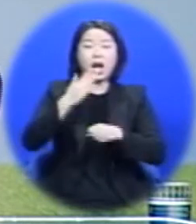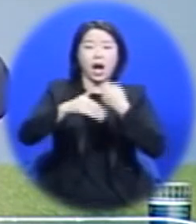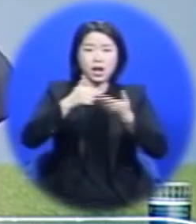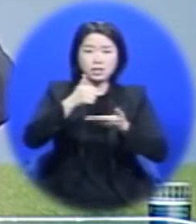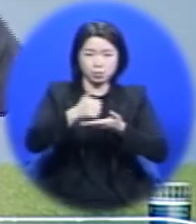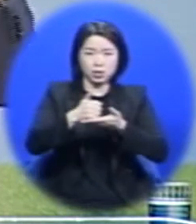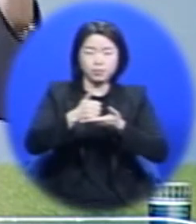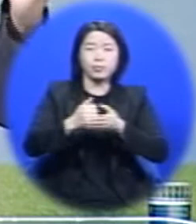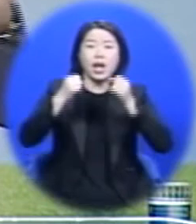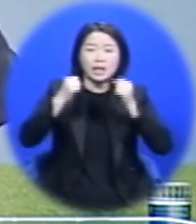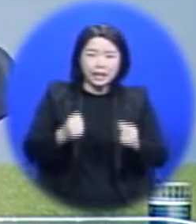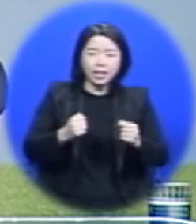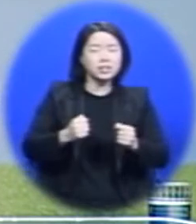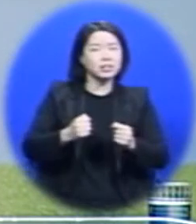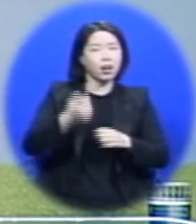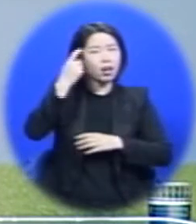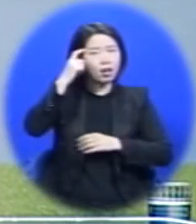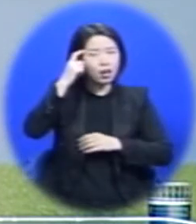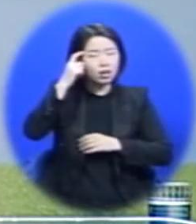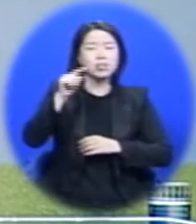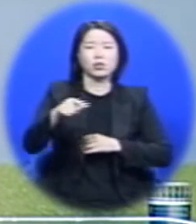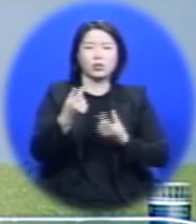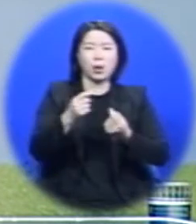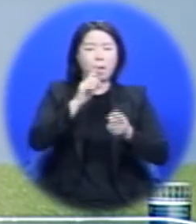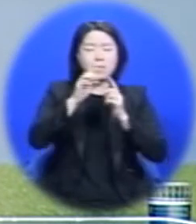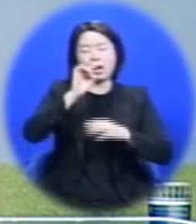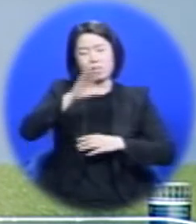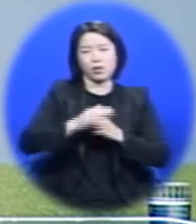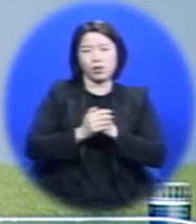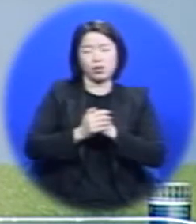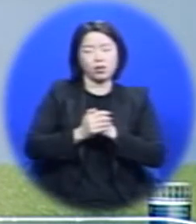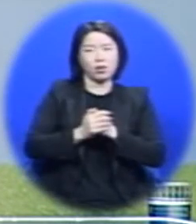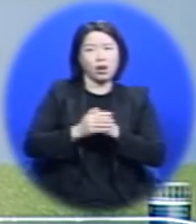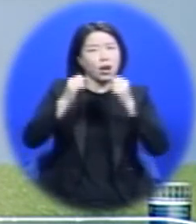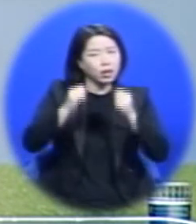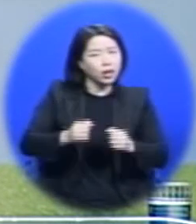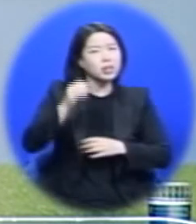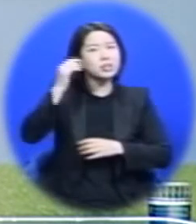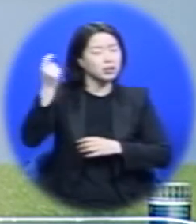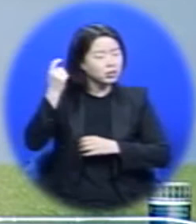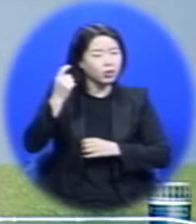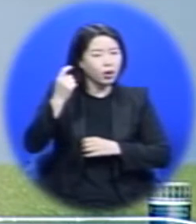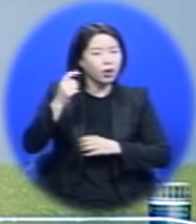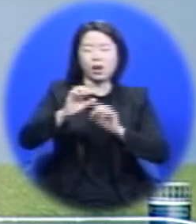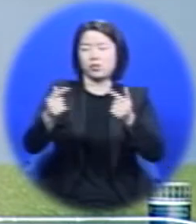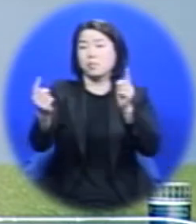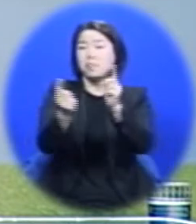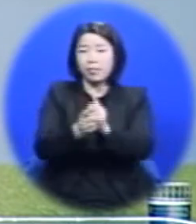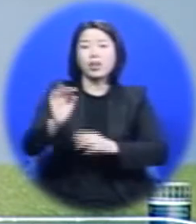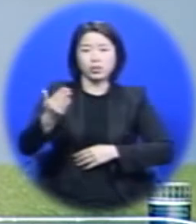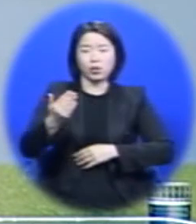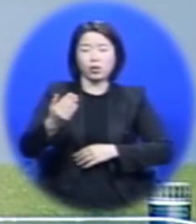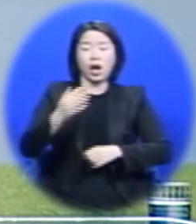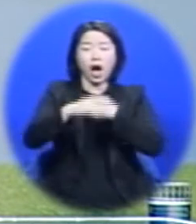하나님이 계시되더라. 다윗에게는 이건 말도 안 돼요. 계시되더라가 뭡니까? 만나야지. 하나님